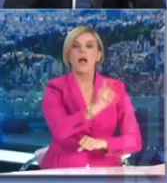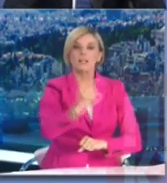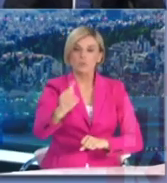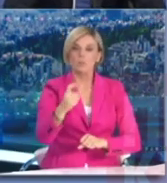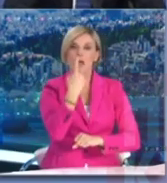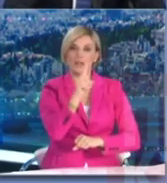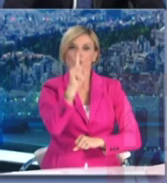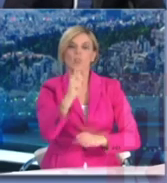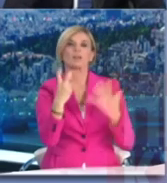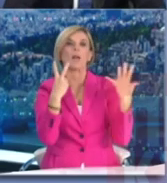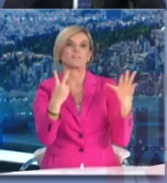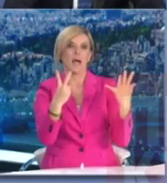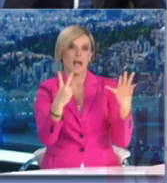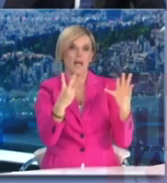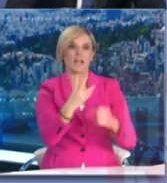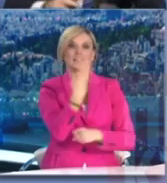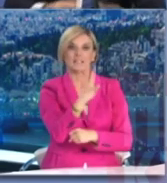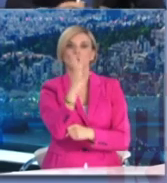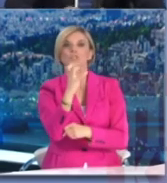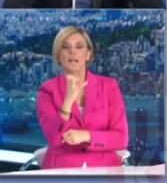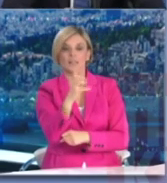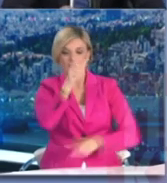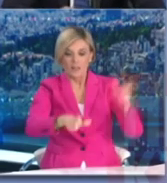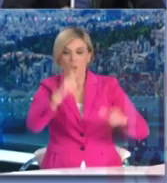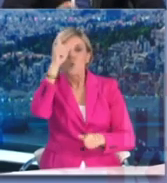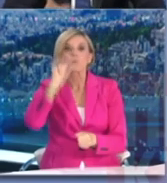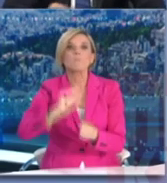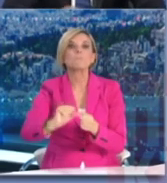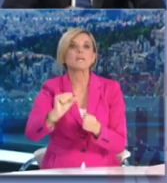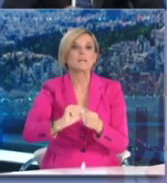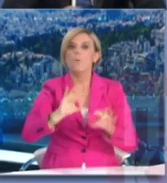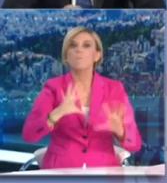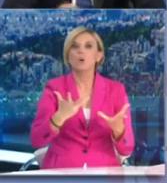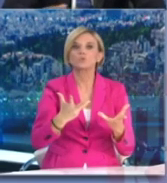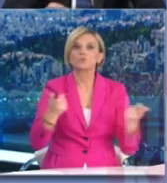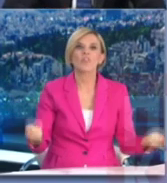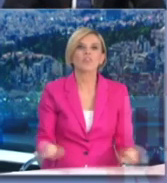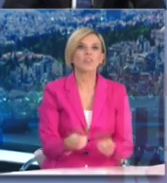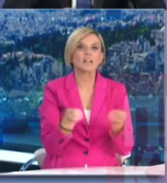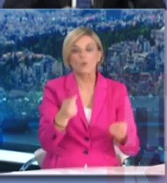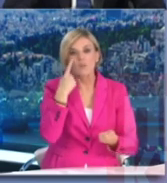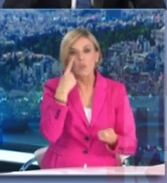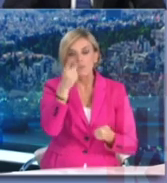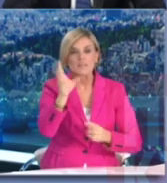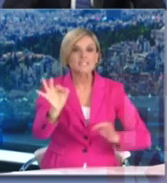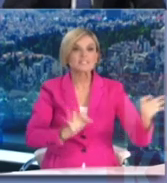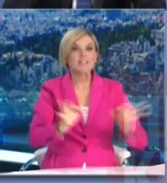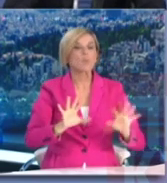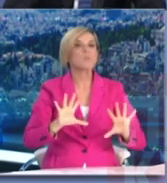2.117.440 συμπολίτες μας το μήνα. Πώς θα γίνει αυτό? Παρακαλώ μια διαφάνεια πίσω.